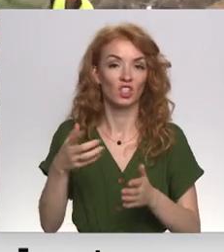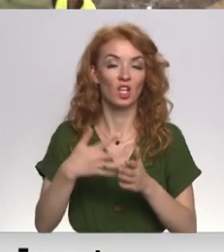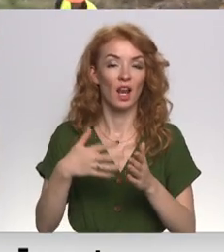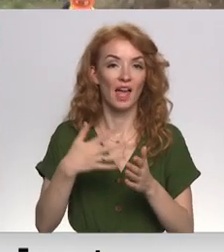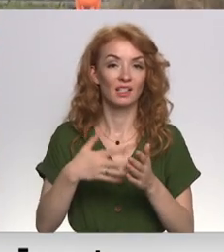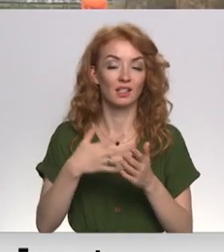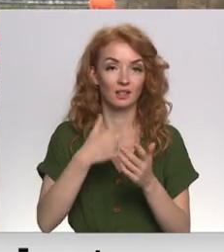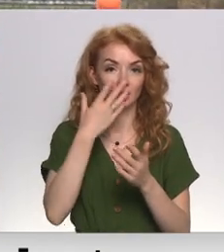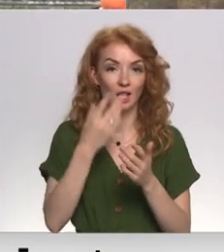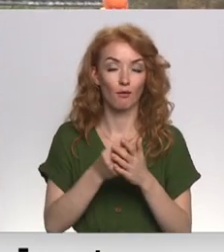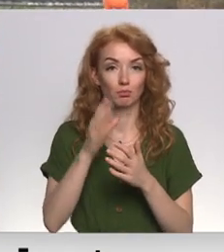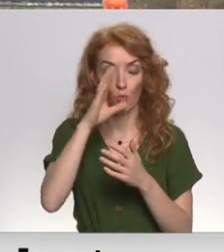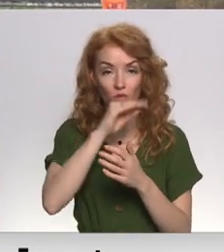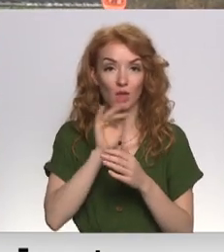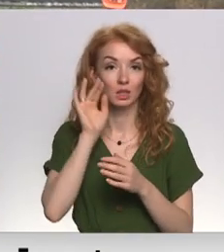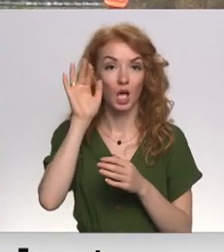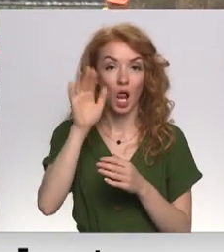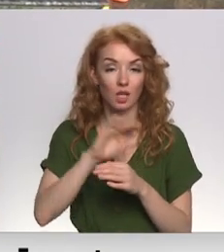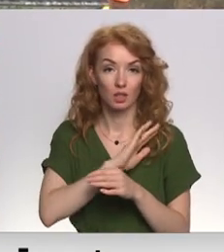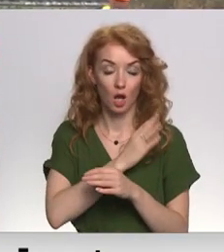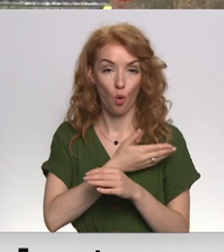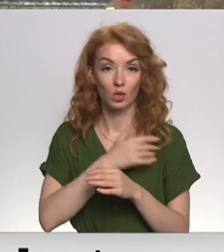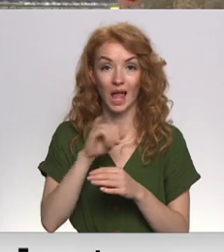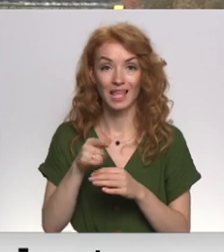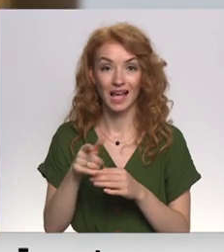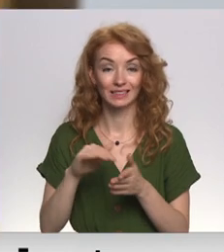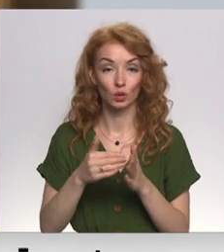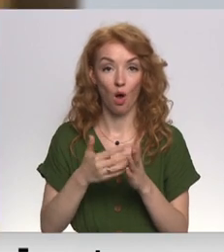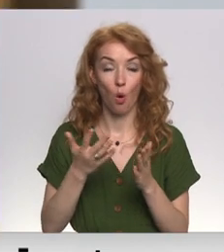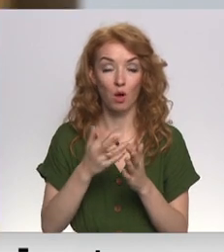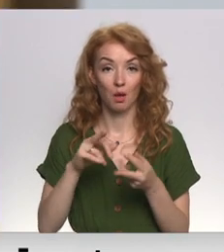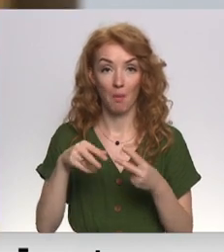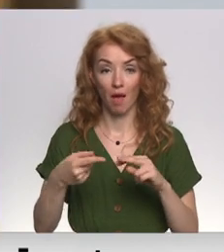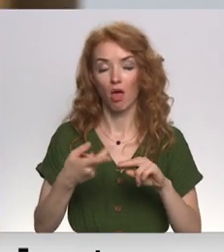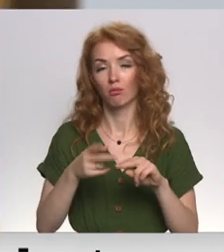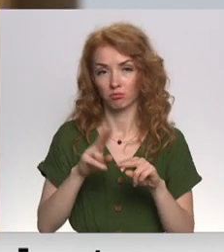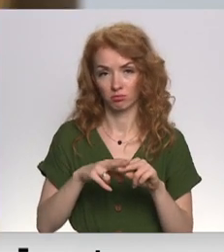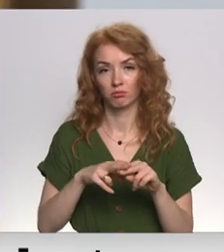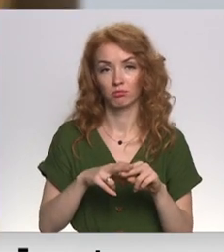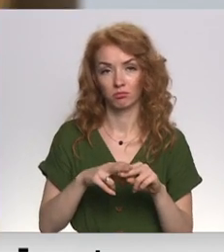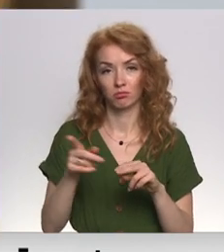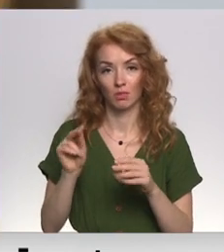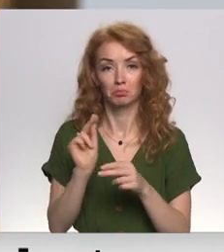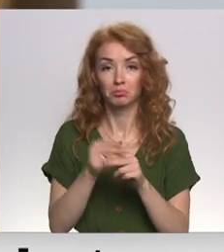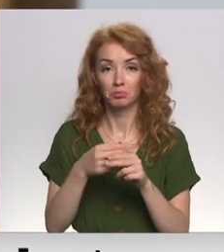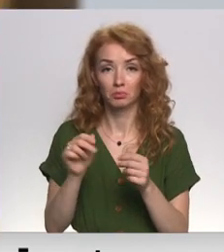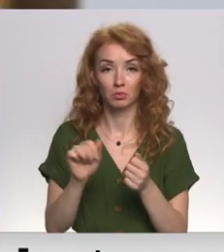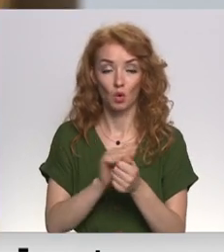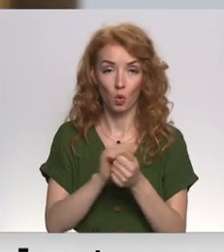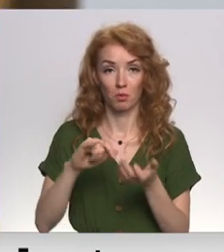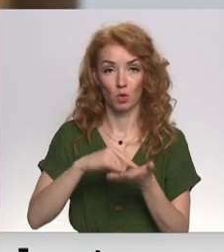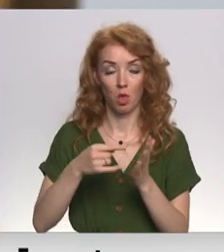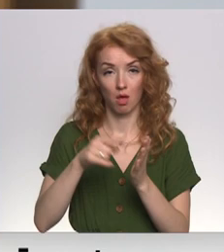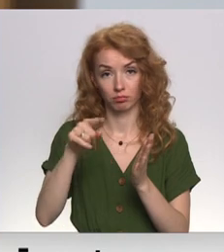savas potenciālās jaudas, un ja kaut kas ir situācijā mainījies, tad arī veikt zināmas korekcijas attiecīgi savos projektos,